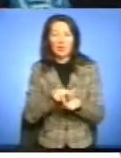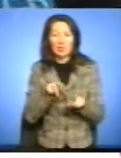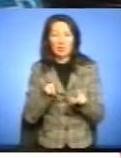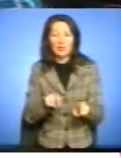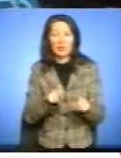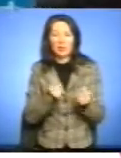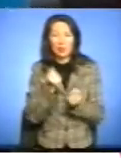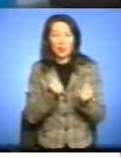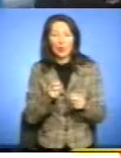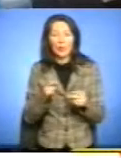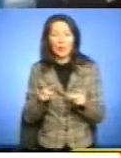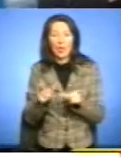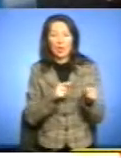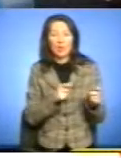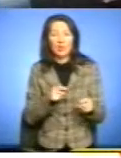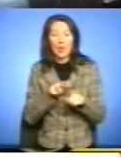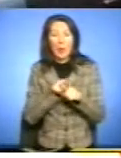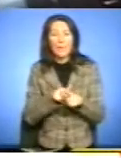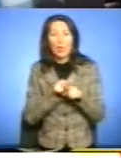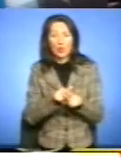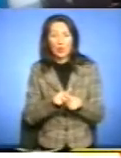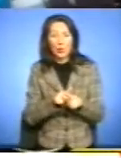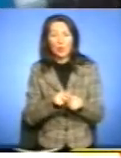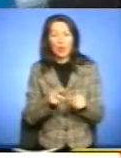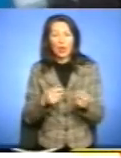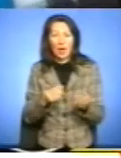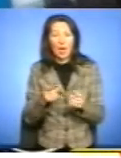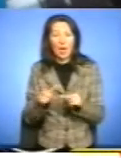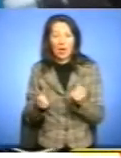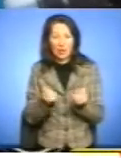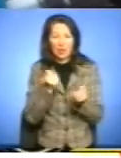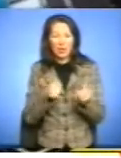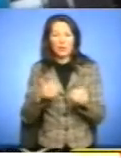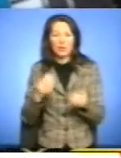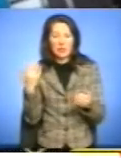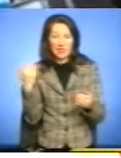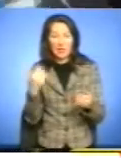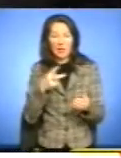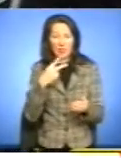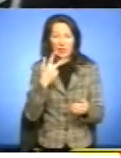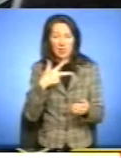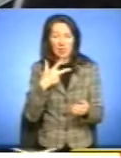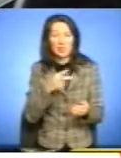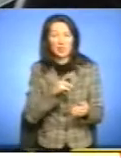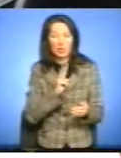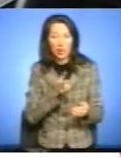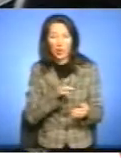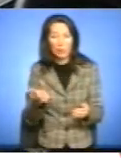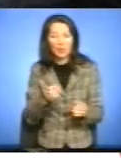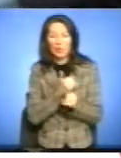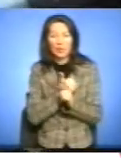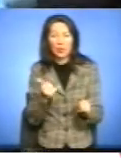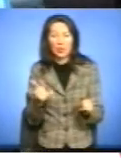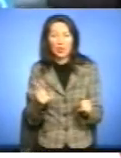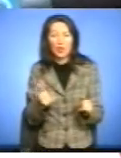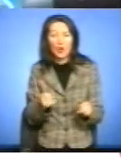то 20-30 кілометрів. Неможливо їхати. Зад занос, у мене задок ведучий, то неможливо їхати. При тому, що у вас зимова резина?